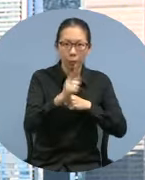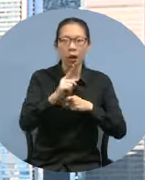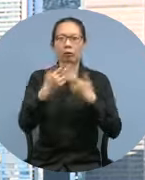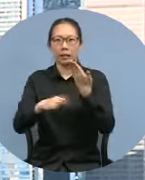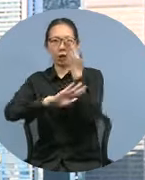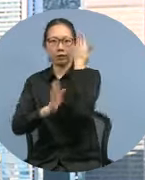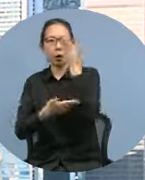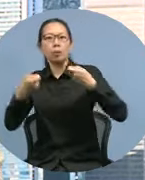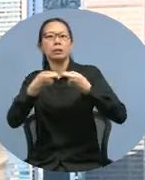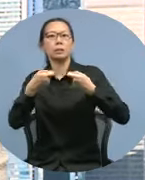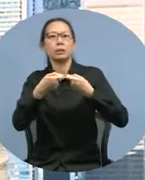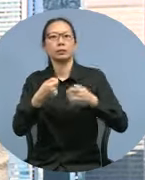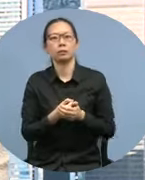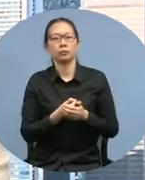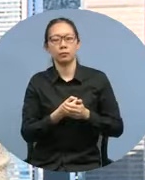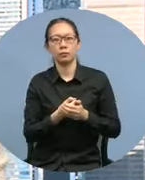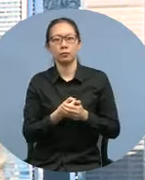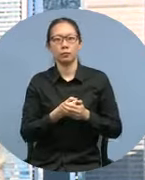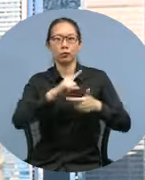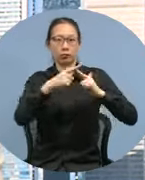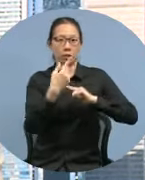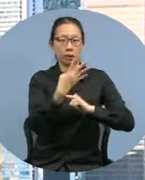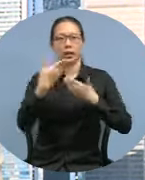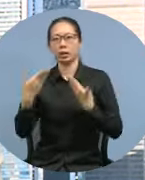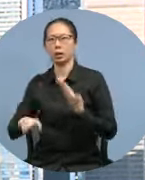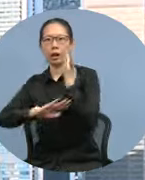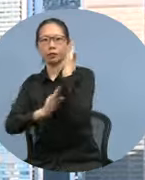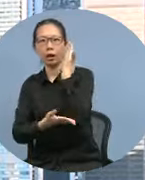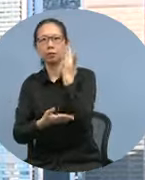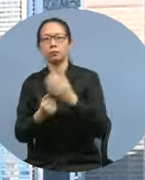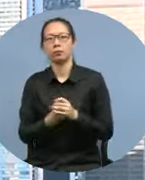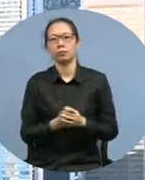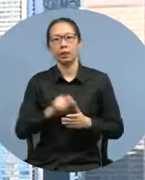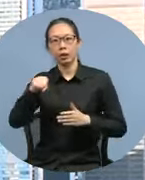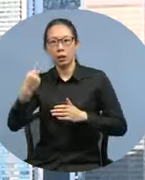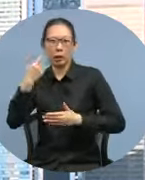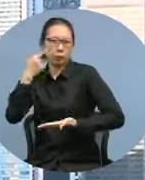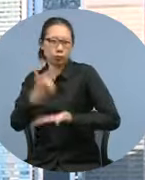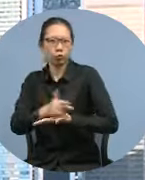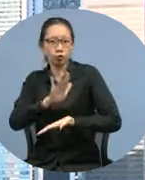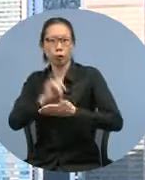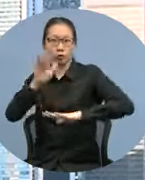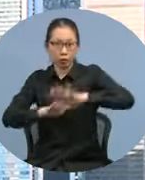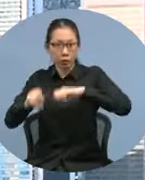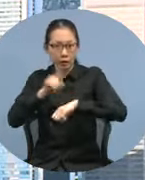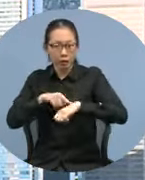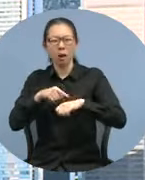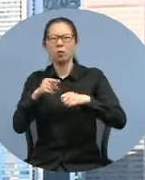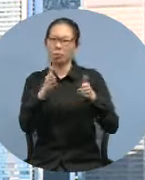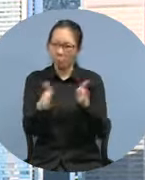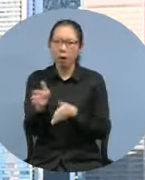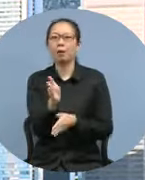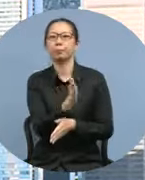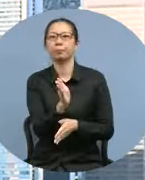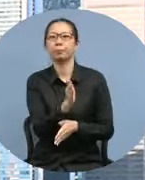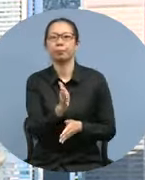有4項的措施在現行法律裏面處理其他的嚴重罪行都是大致是這個安排，